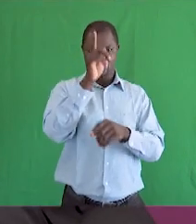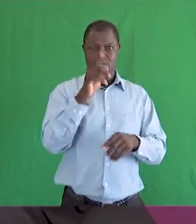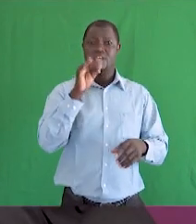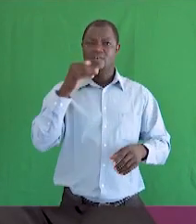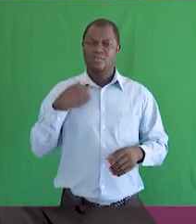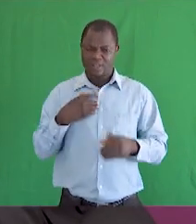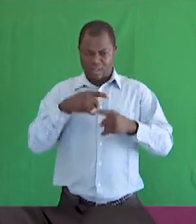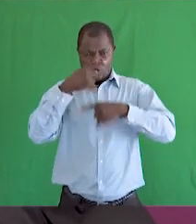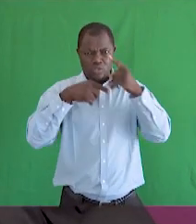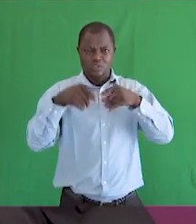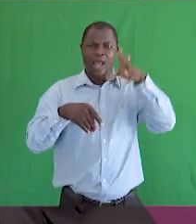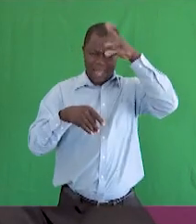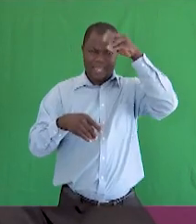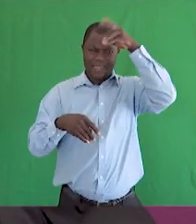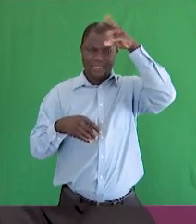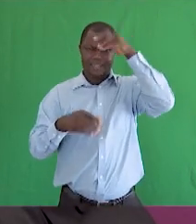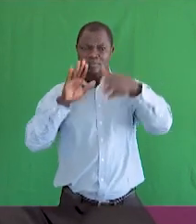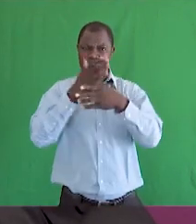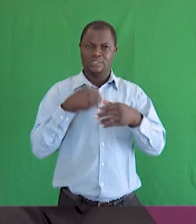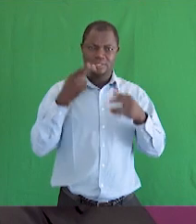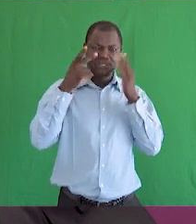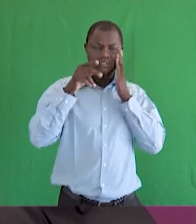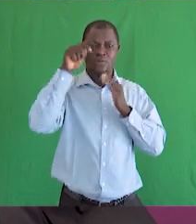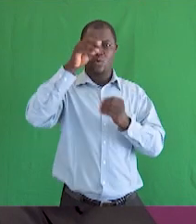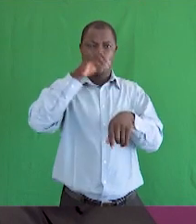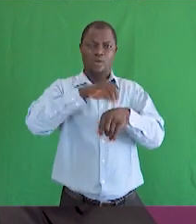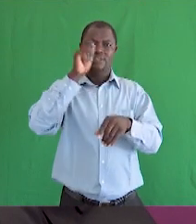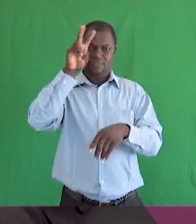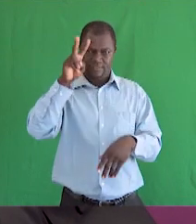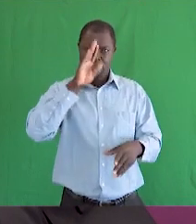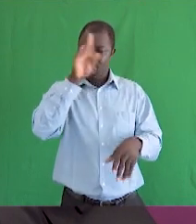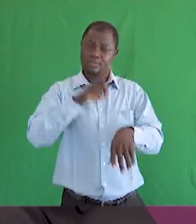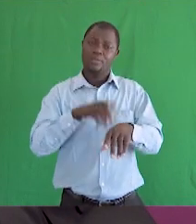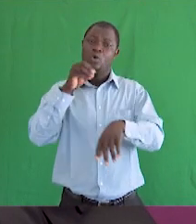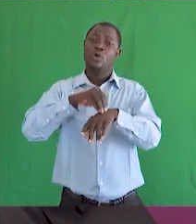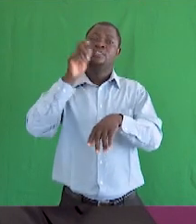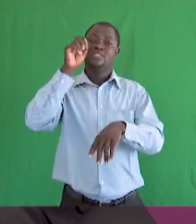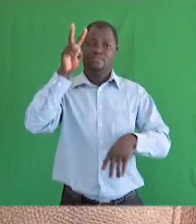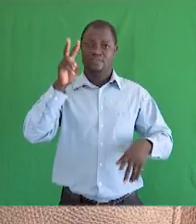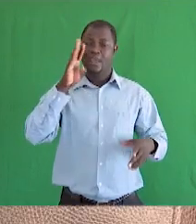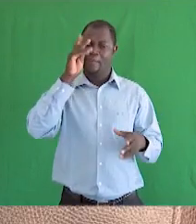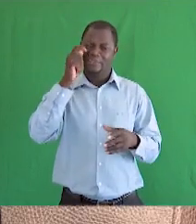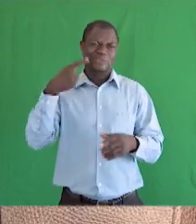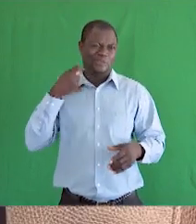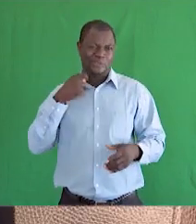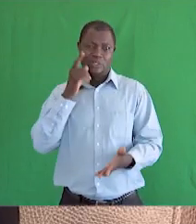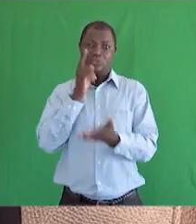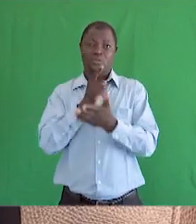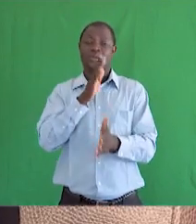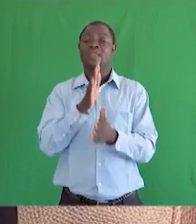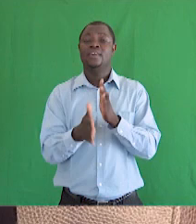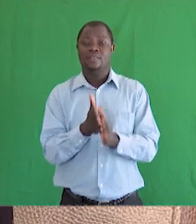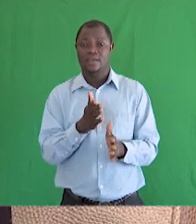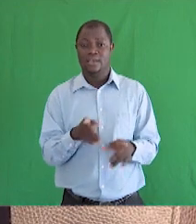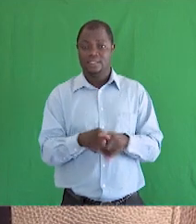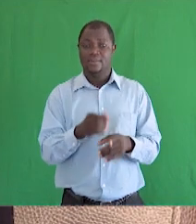kungoramba ndichidzidza kuti nekuti ndaona ichi pa TV sometimes pa TV vanogona kutaura zvinhu ndichipa se